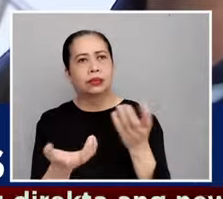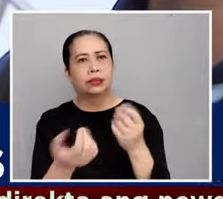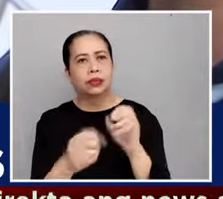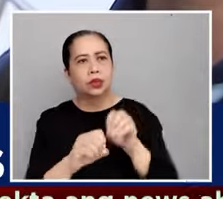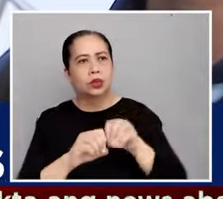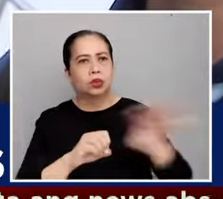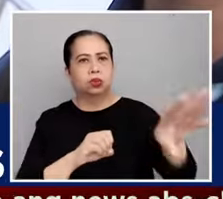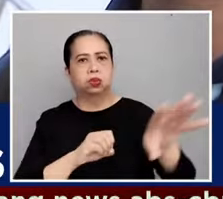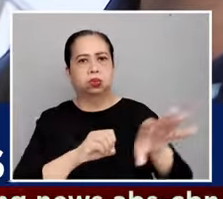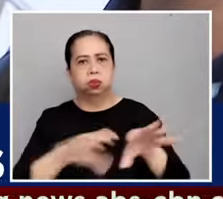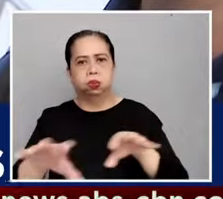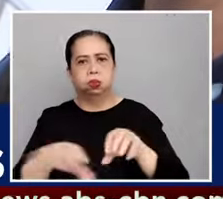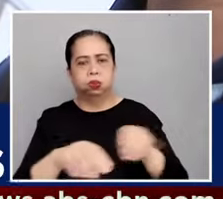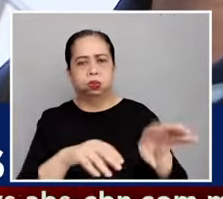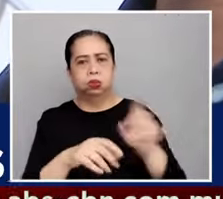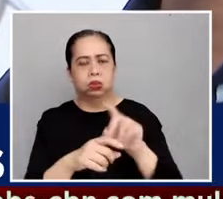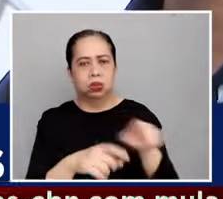dispersal